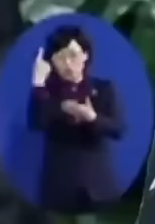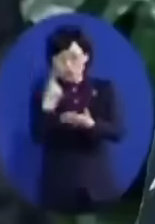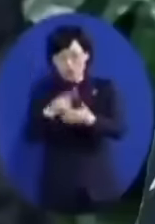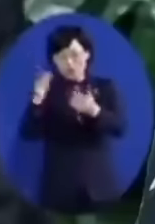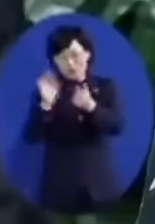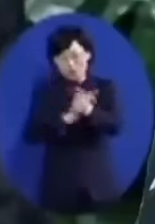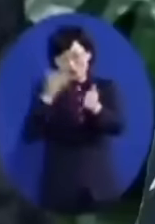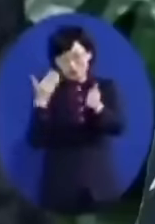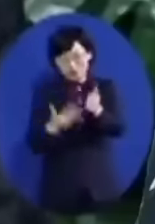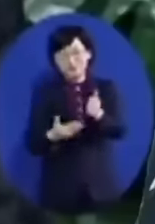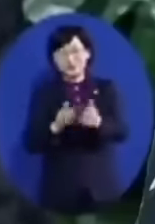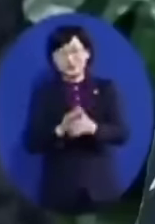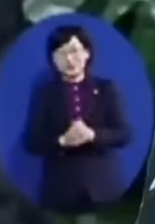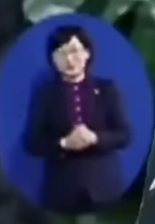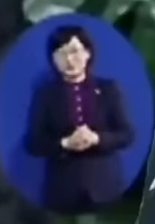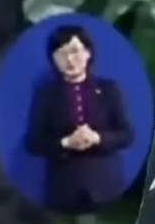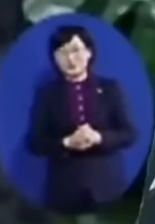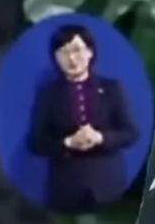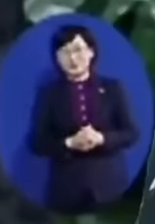주신다.